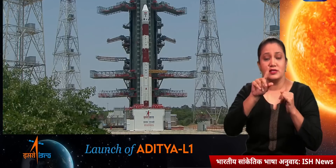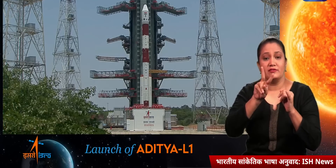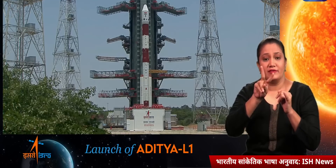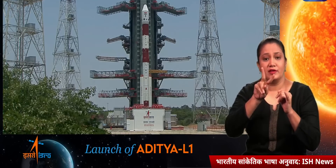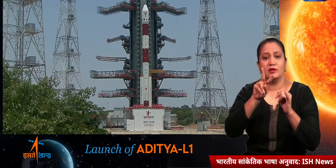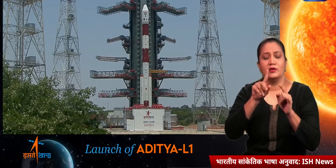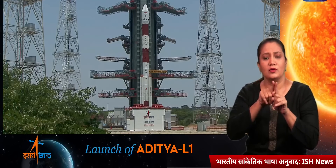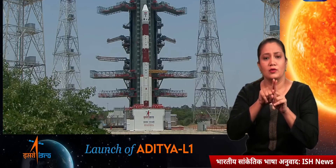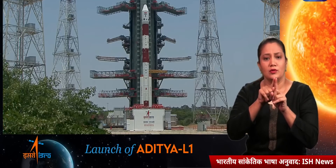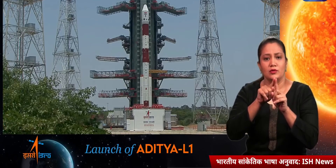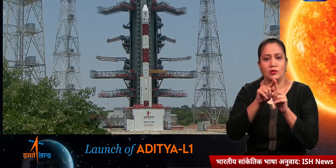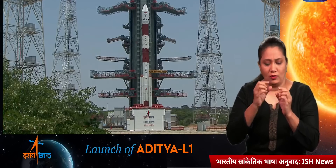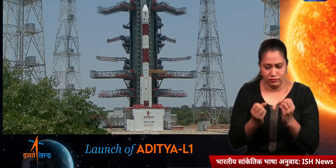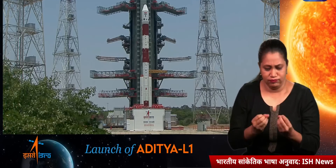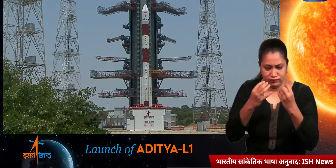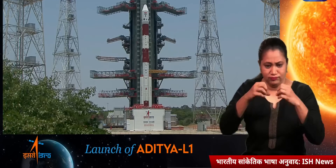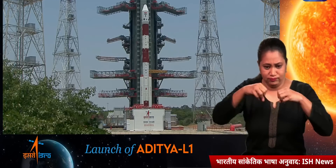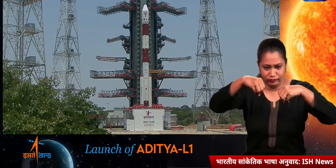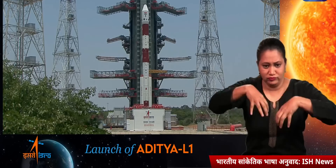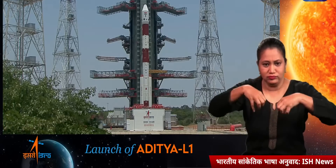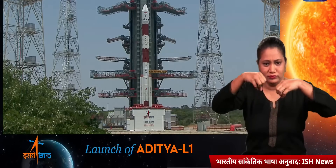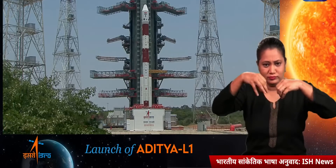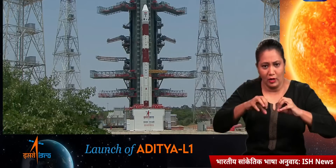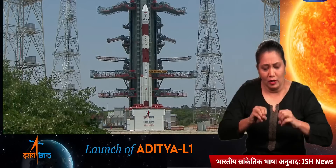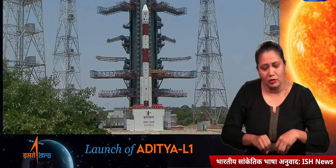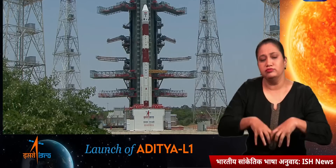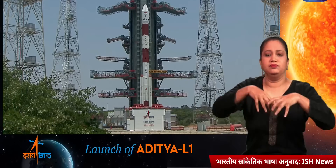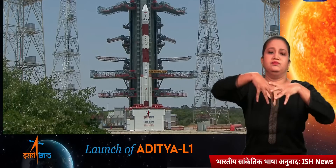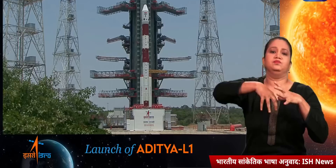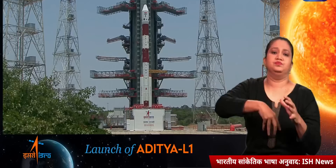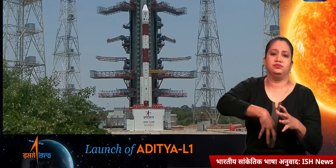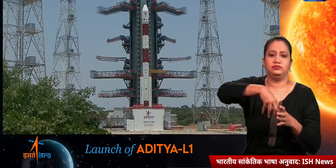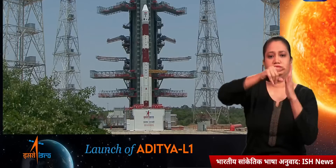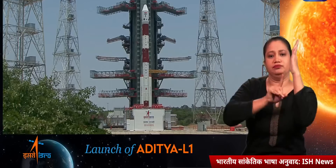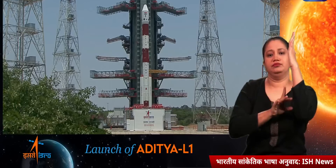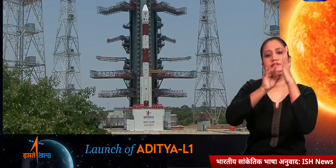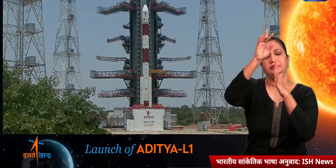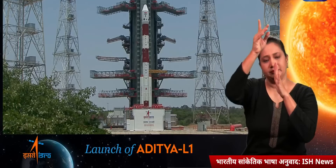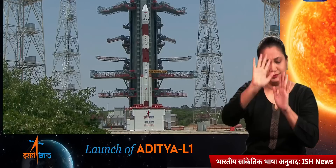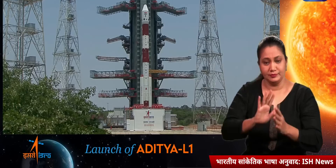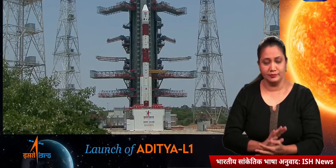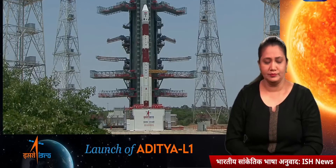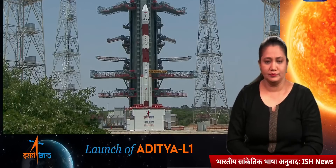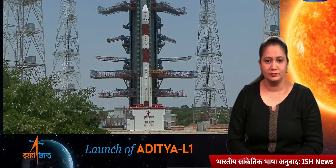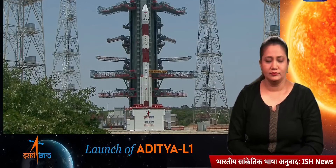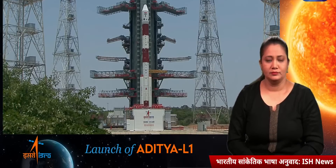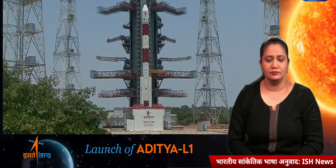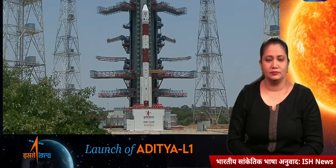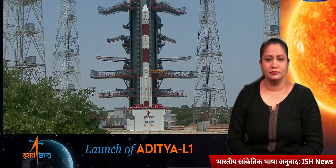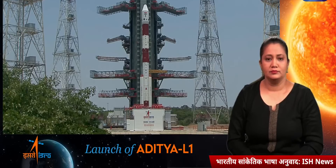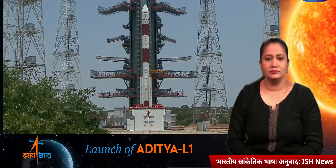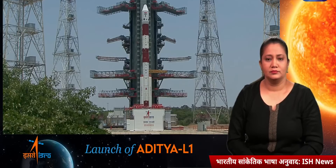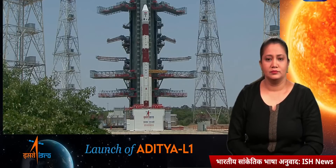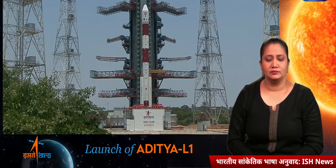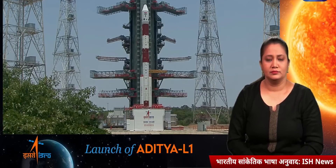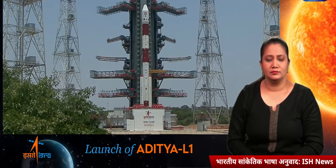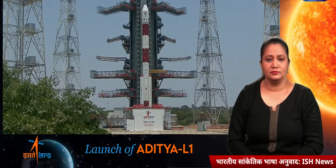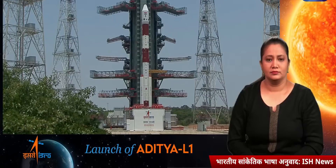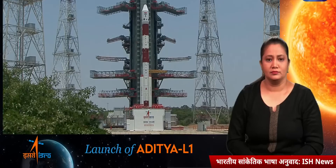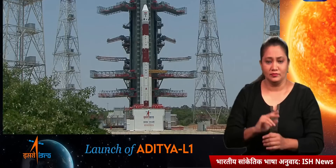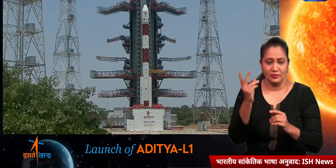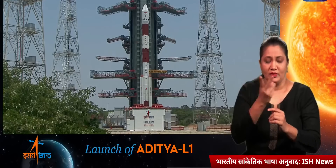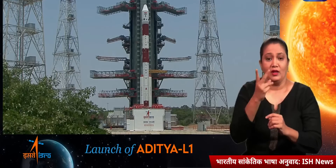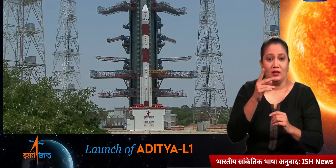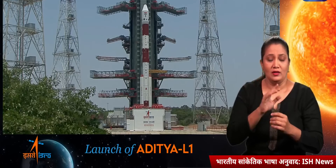को 2 बार प्रज्वलित कर इसे प्राप्त किया जाएगा। आर्ग्यूमेंट ऑफ पेरिजी एसेंडिंग मोड और पेरिजी के बीच के कोण